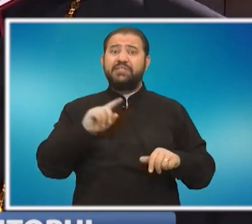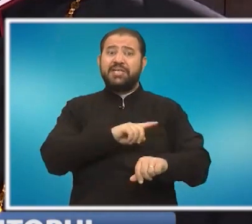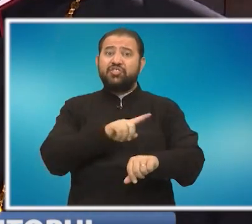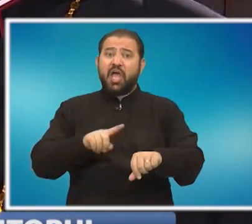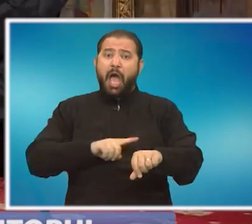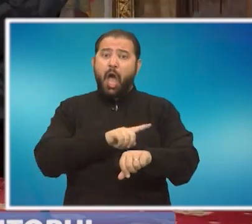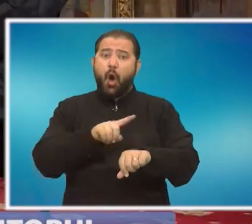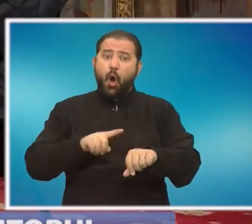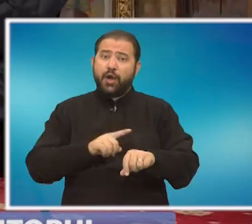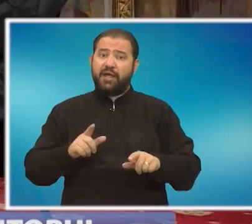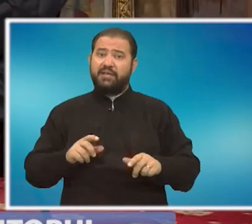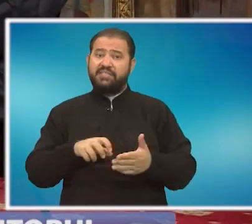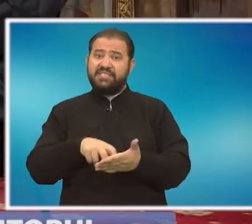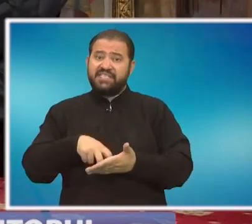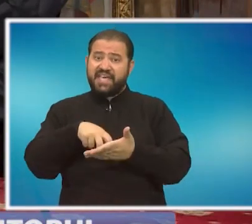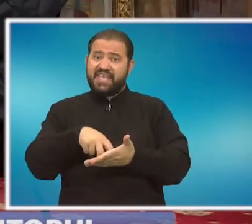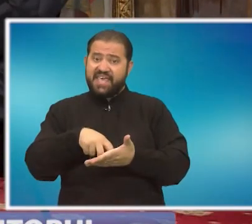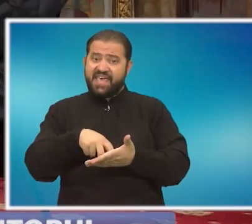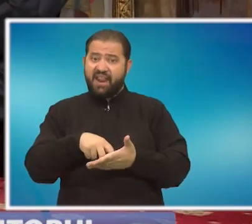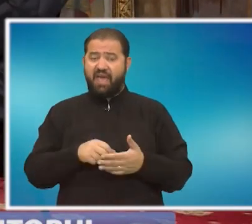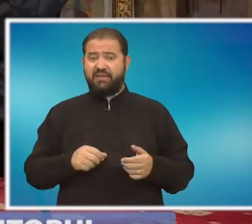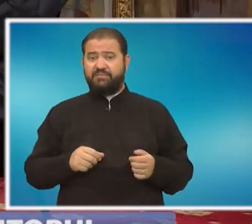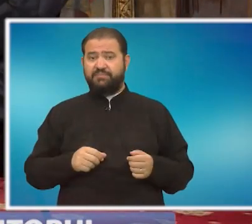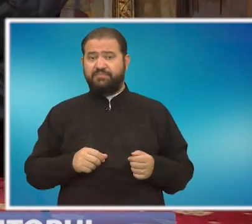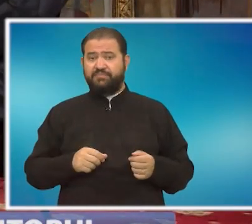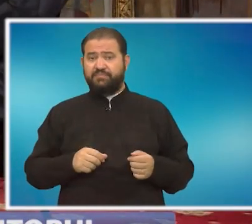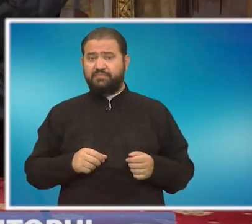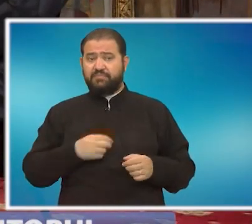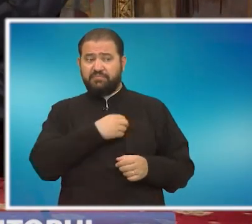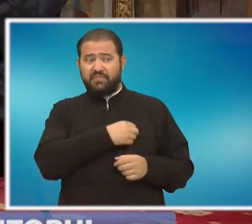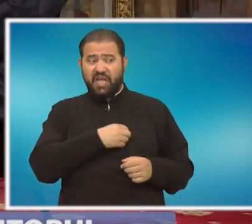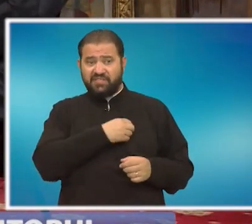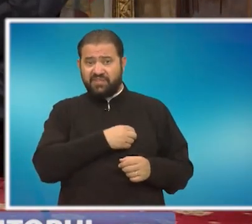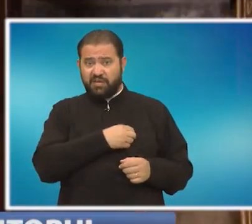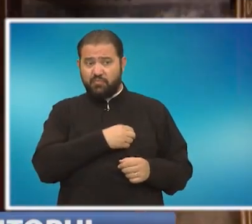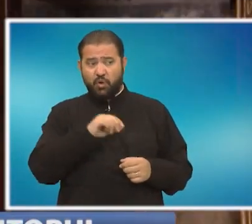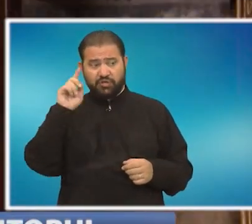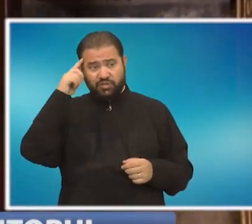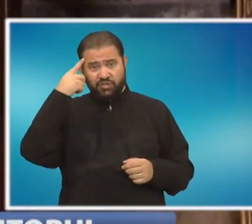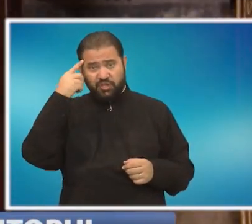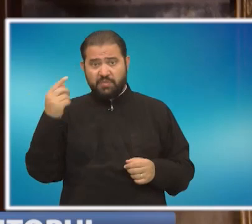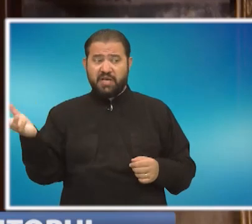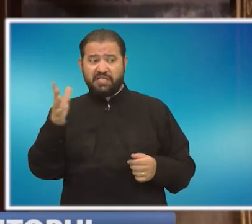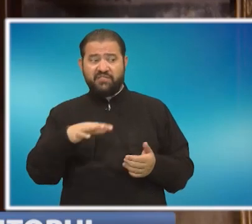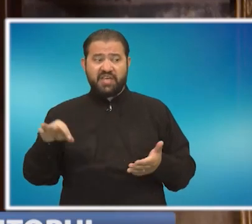moaștele Sfântului Dimitrie, dar și la raclele cu moaștele altor sfinți, pentru că știm că de fiecare dată, în fiecare an,